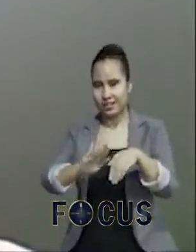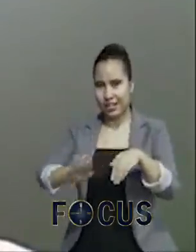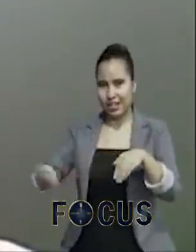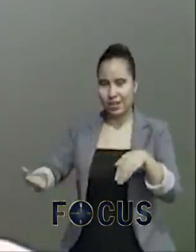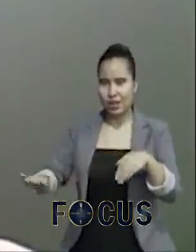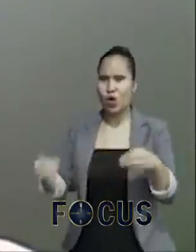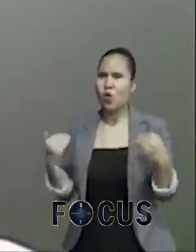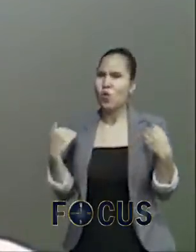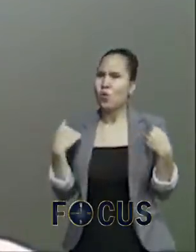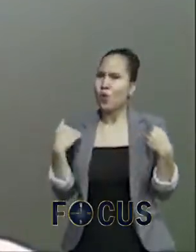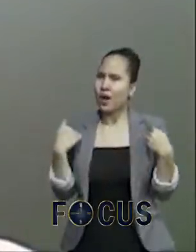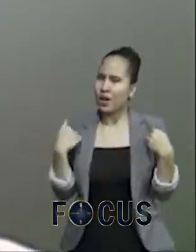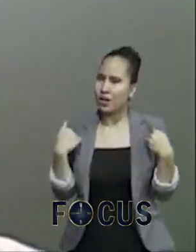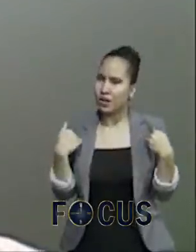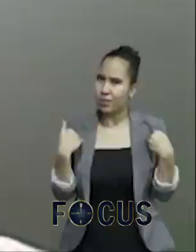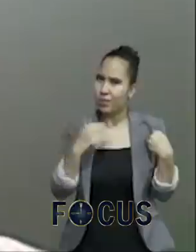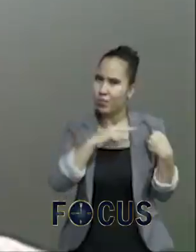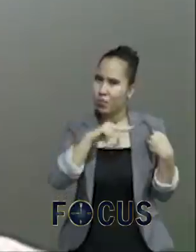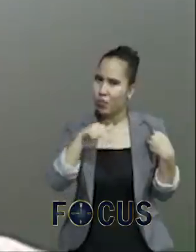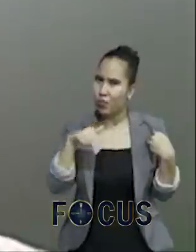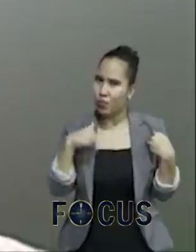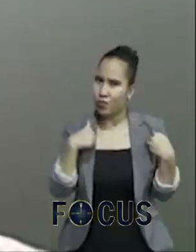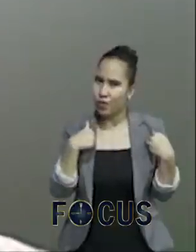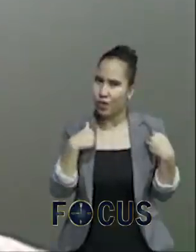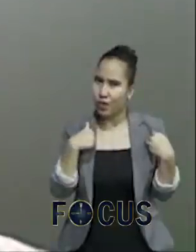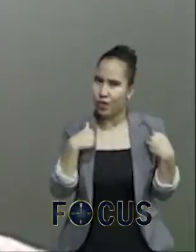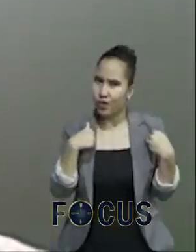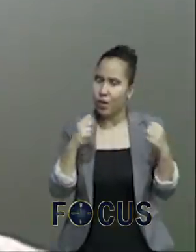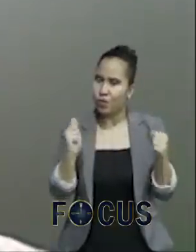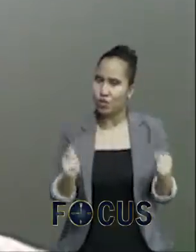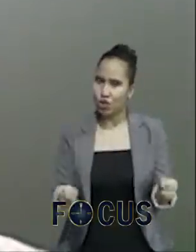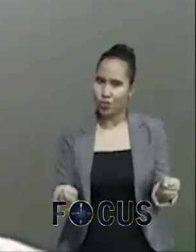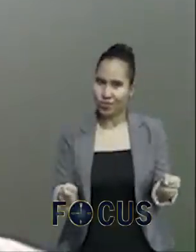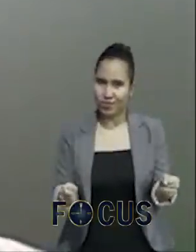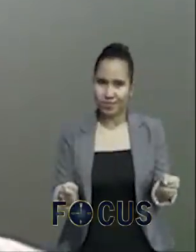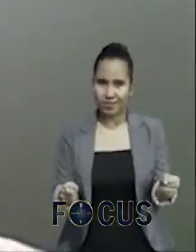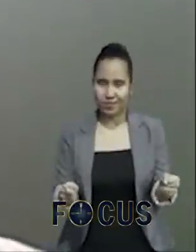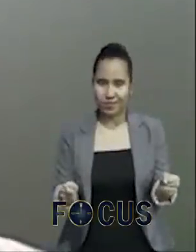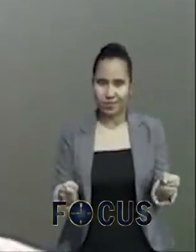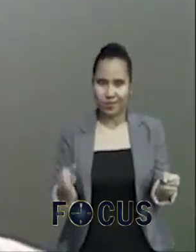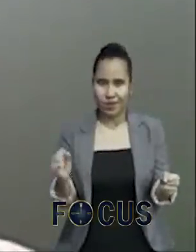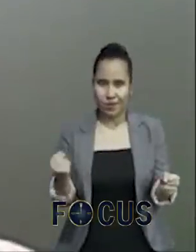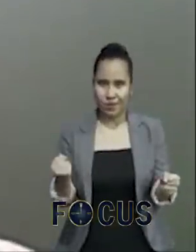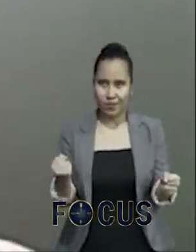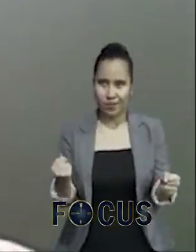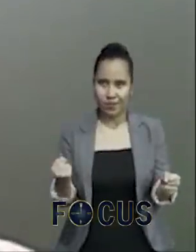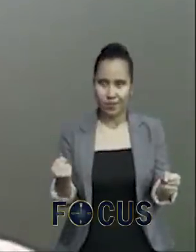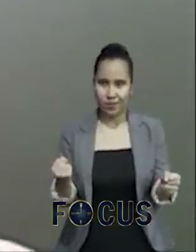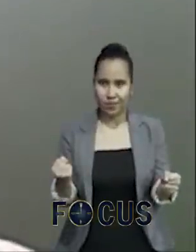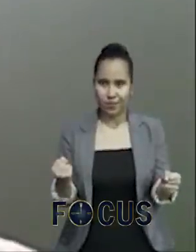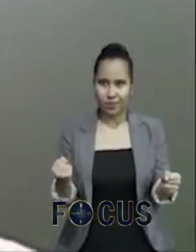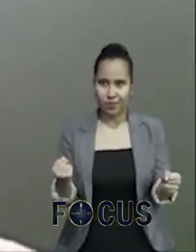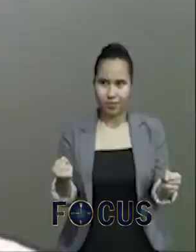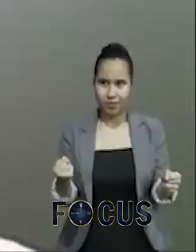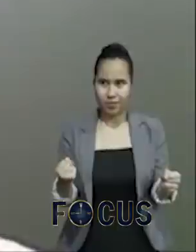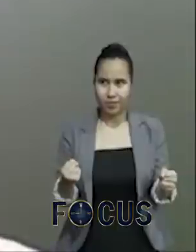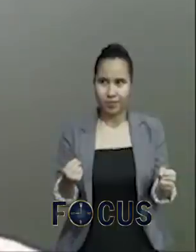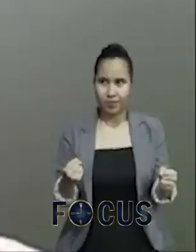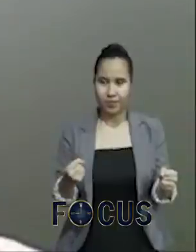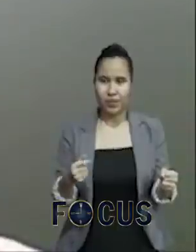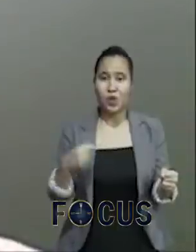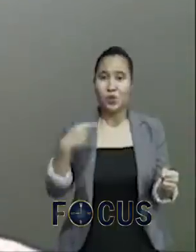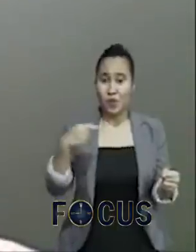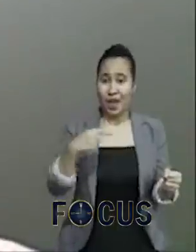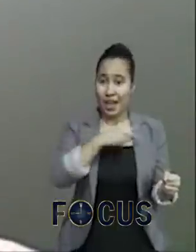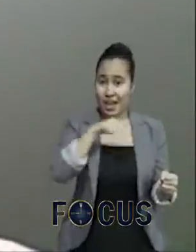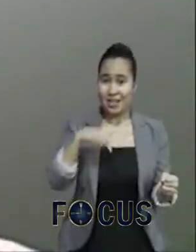reden waarom wij daarvoor hebben besloten, is naarmate wij nu steeds meer van het virus